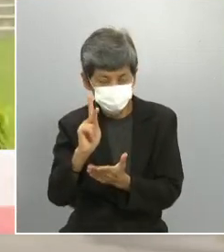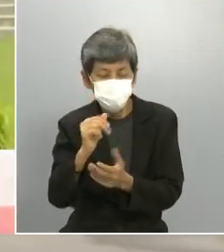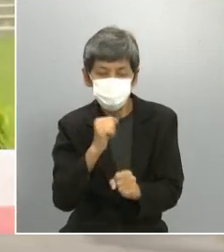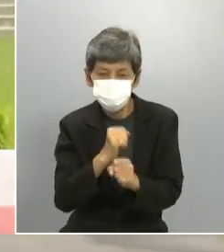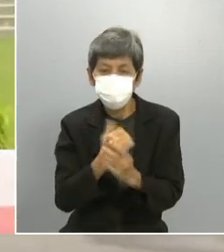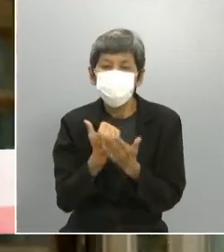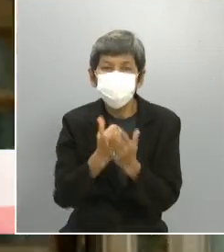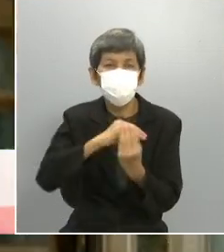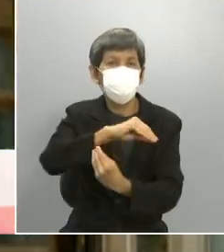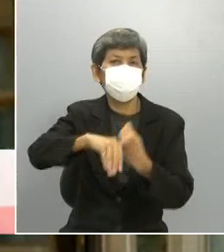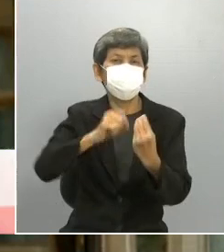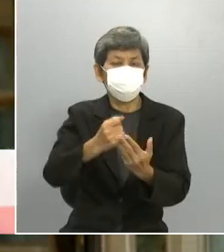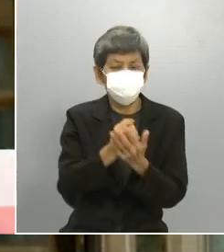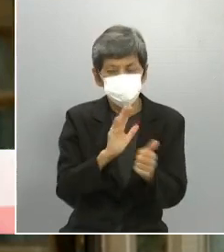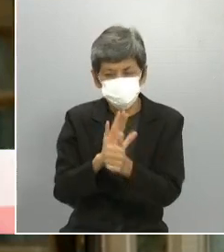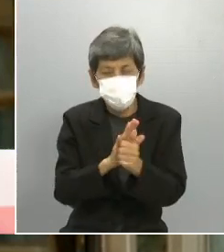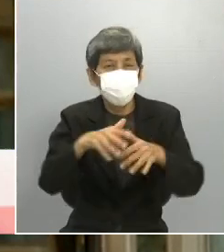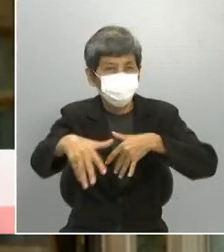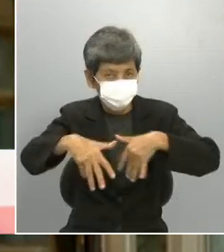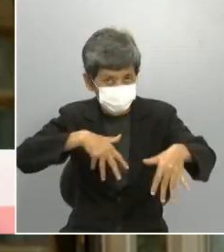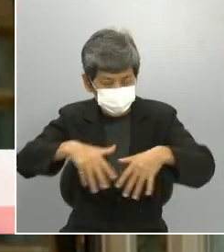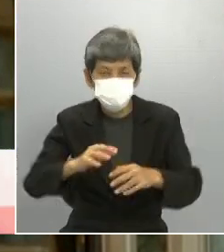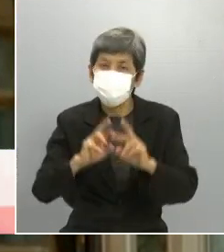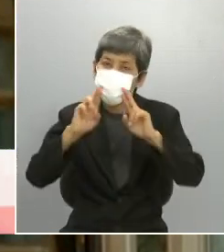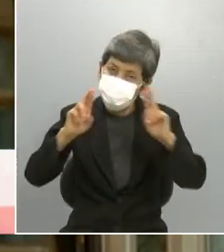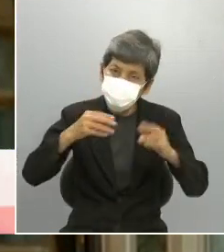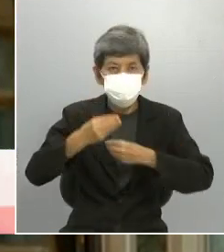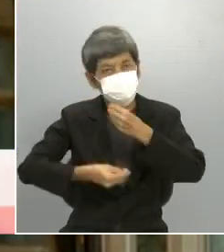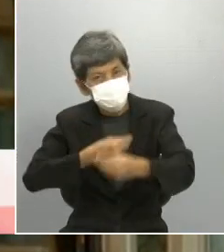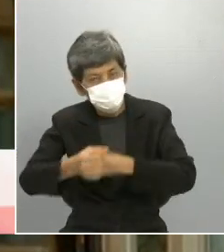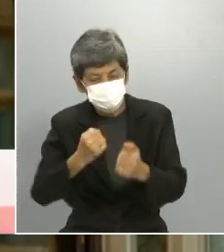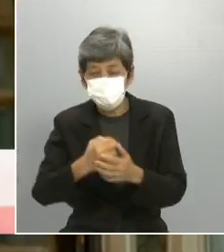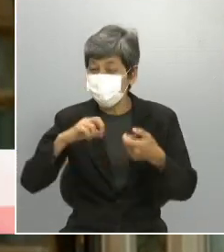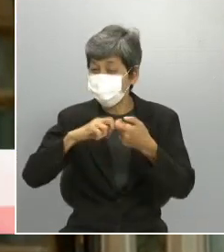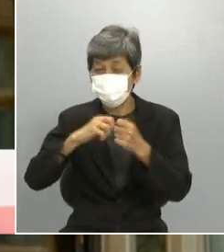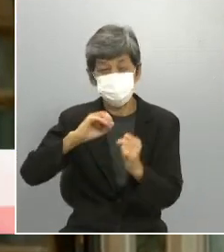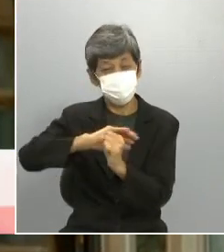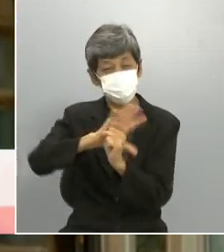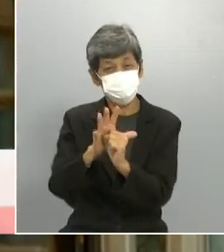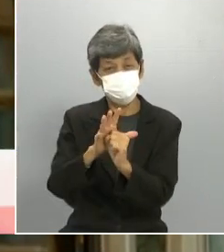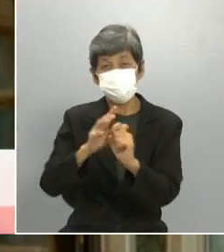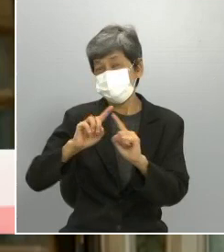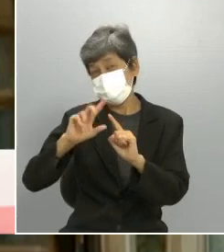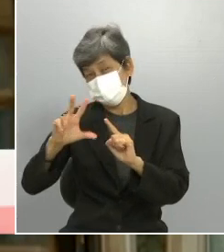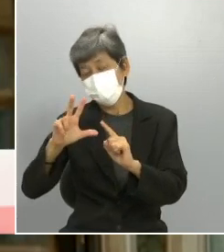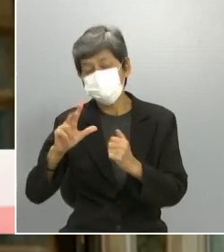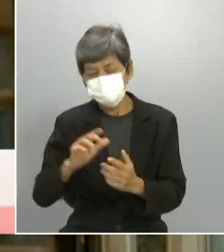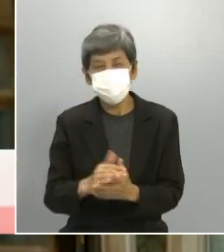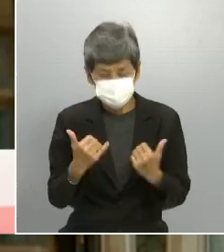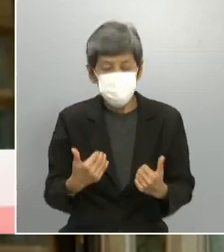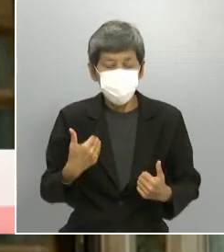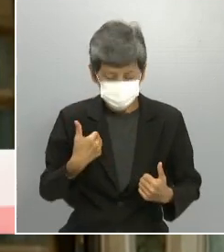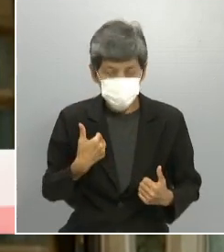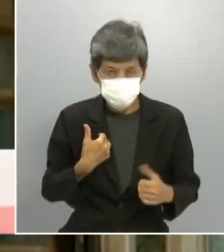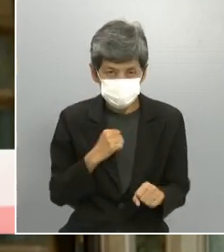และเยียวยาประชาชนรวมถึงผู้ประกอบการเนื่องจากสถานการณ์การแพร่ระบาดโควิชตอบใหม่โดยมีแผน